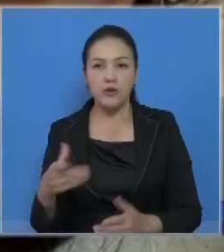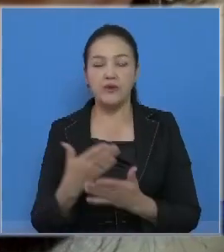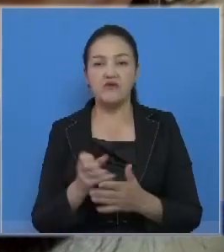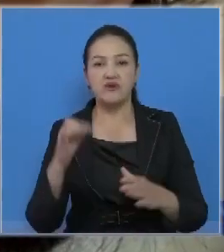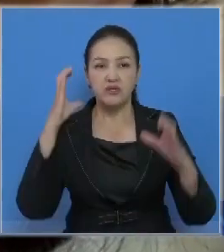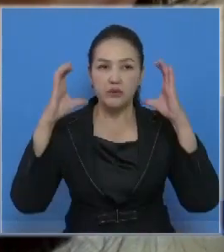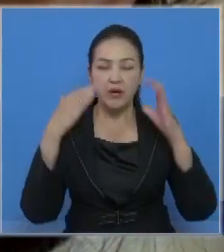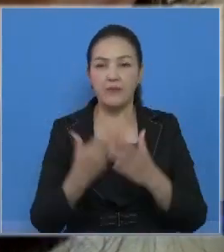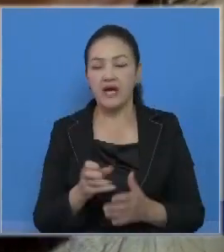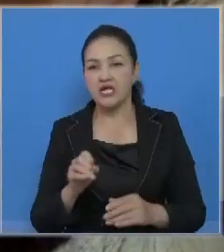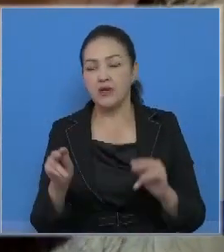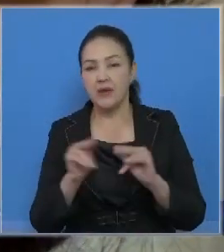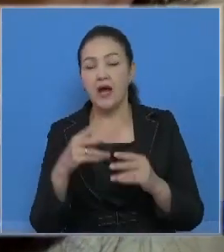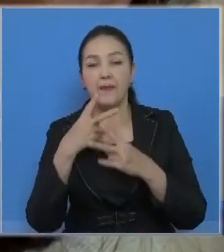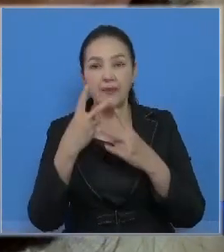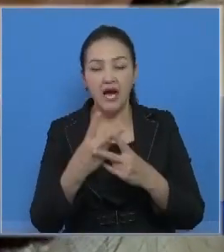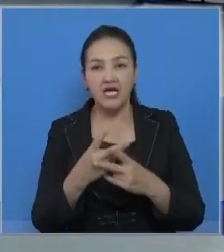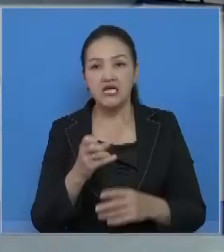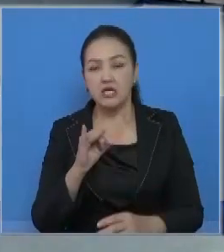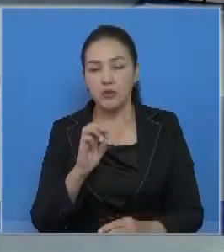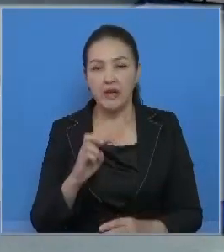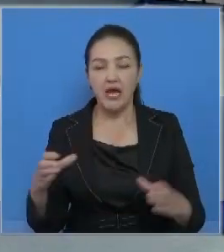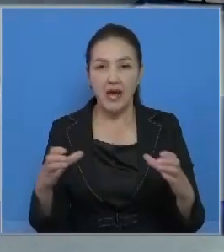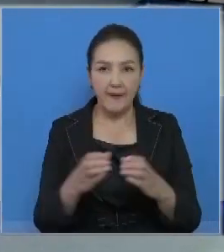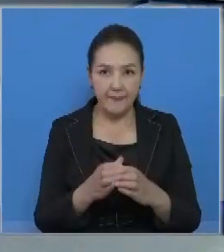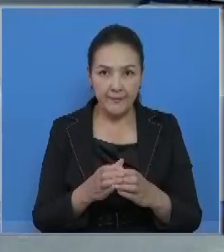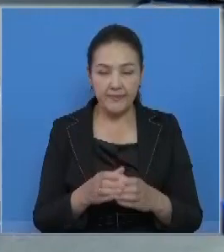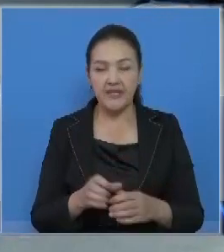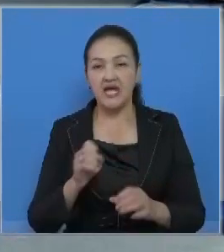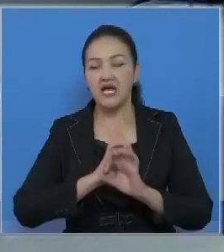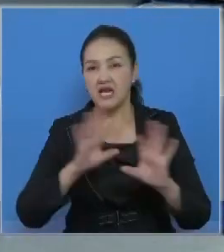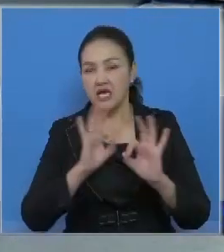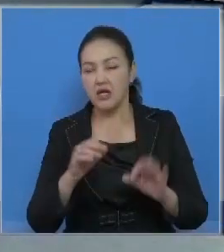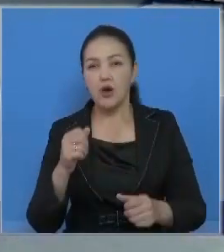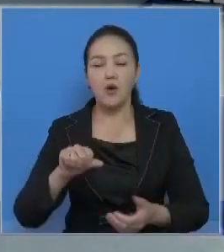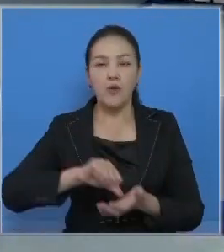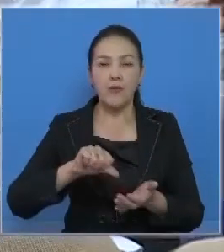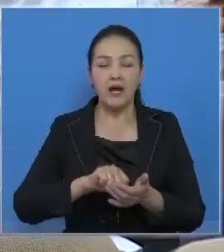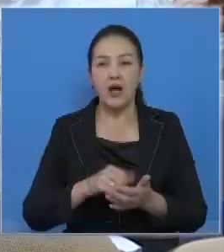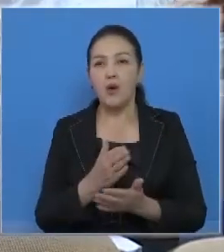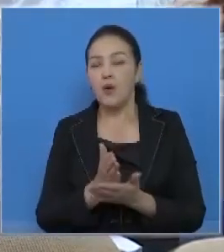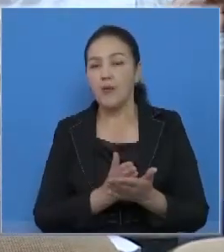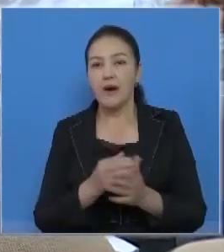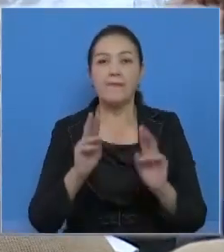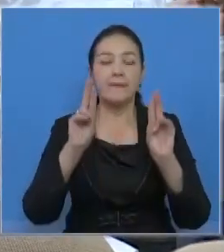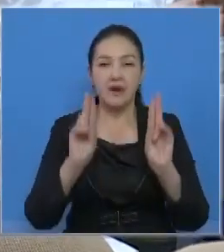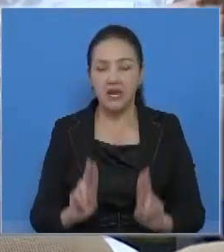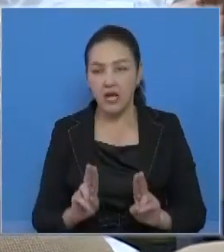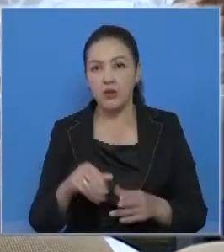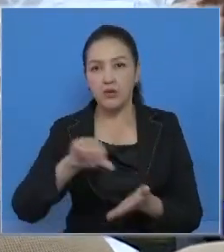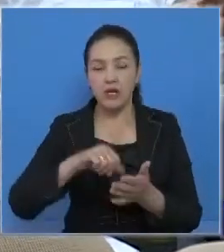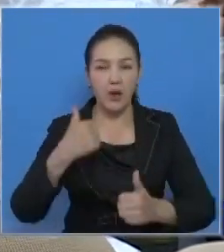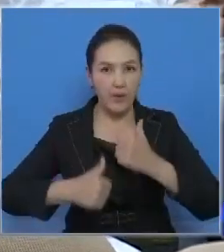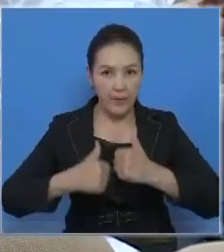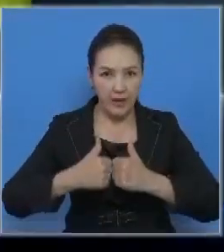с потенциальными партнерами, привлекаемыми к реализации проекта. Спикеры рассказали участникам о условиях и правилах участия в